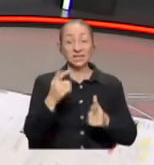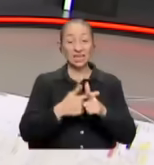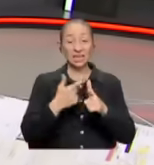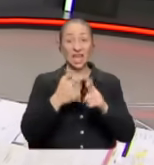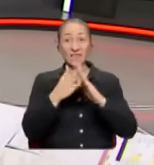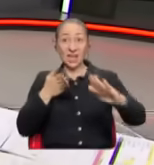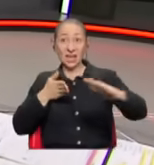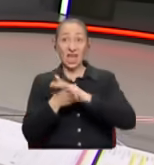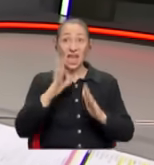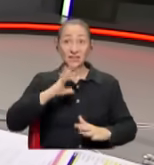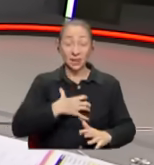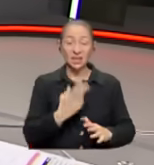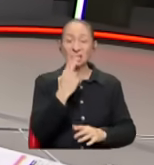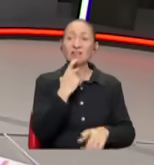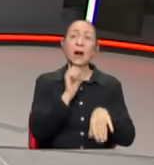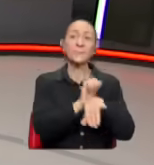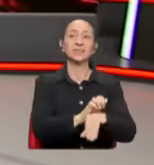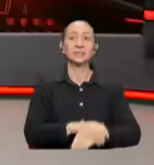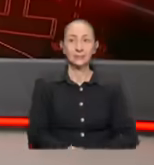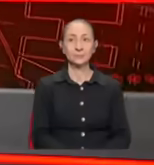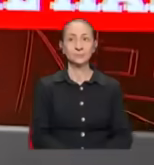Kiracısının evini basan ev sahibine 7 yıl hapis.